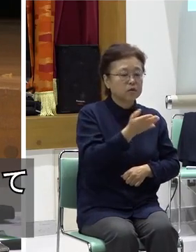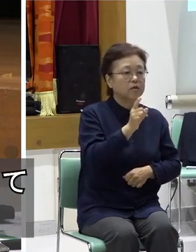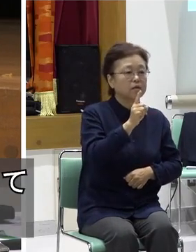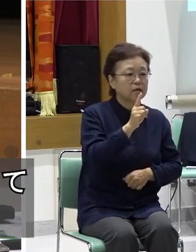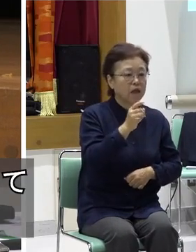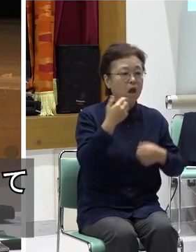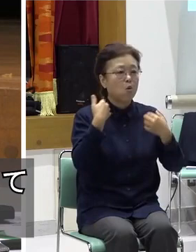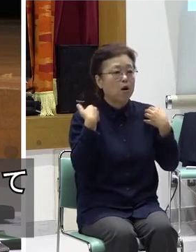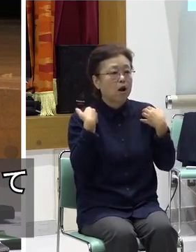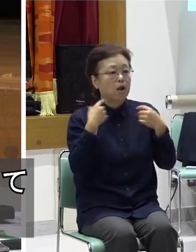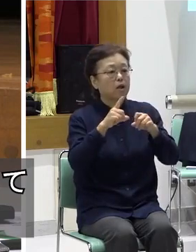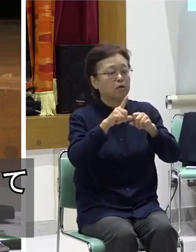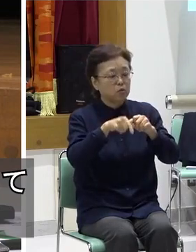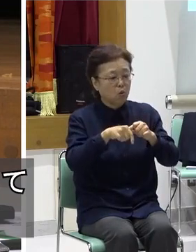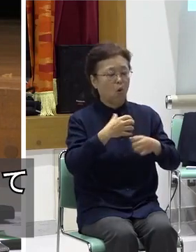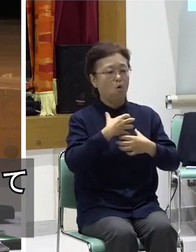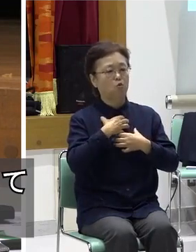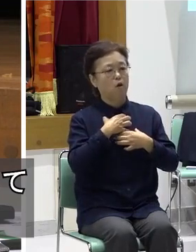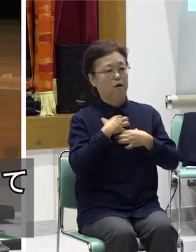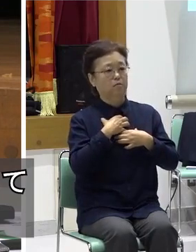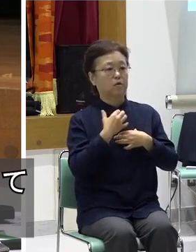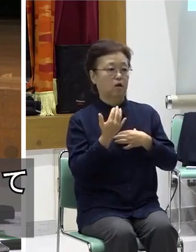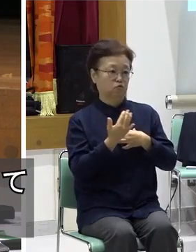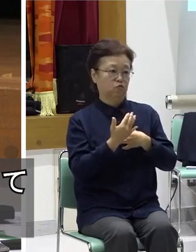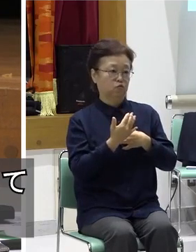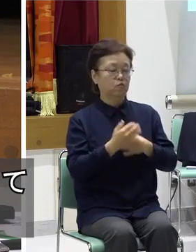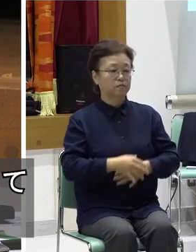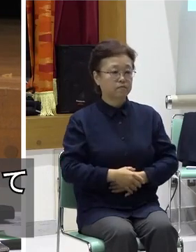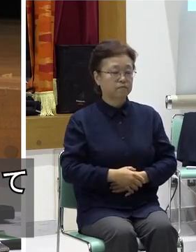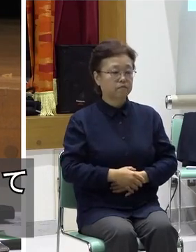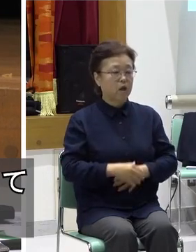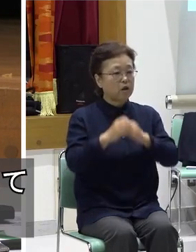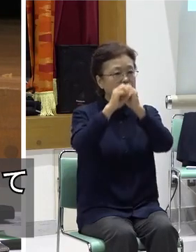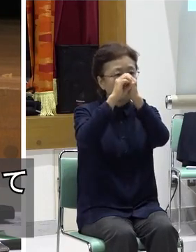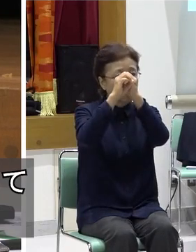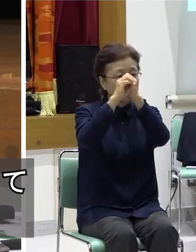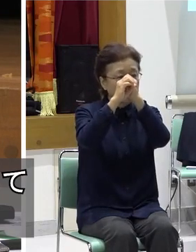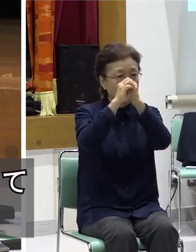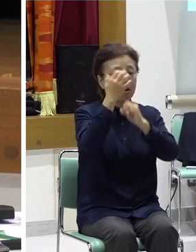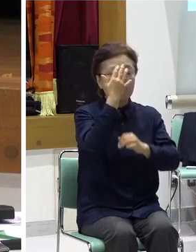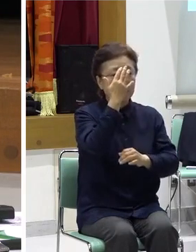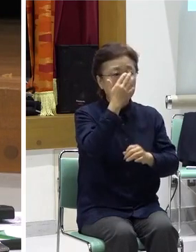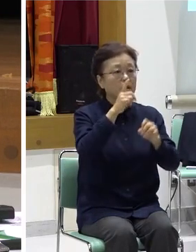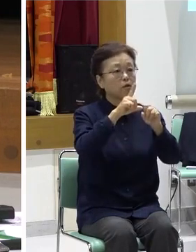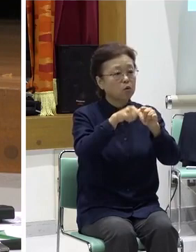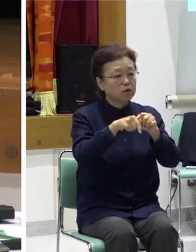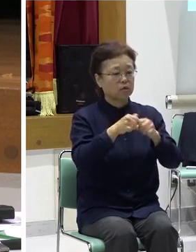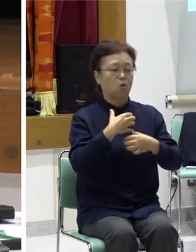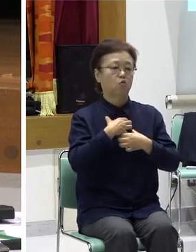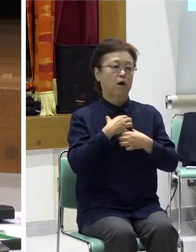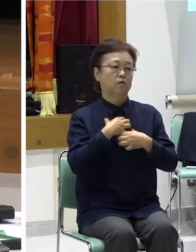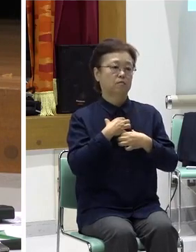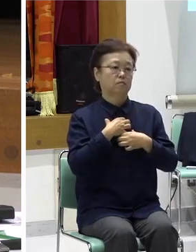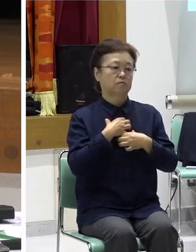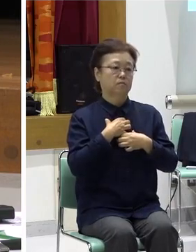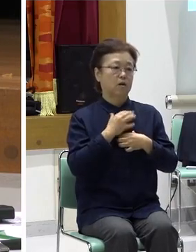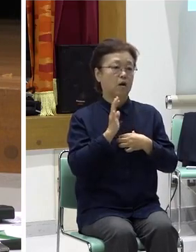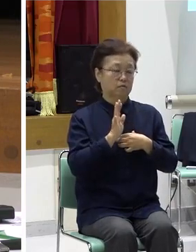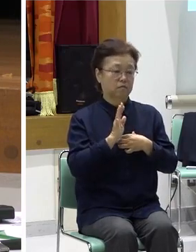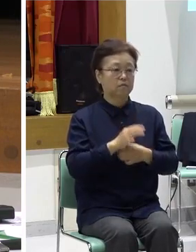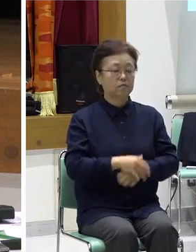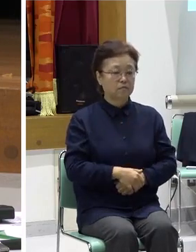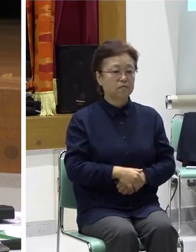がやっぱり不安で怖いっていうのがあって、先の見えないことに対しての不安感がすごい多くある方たちです。